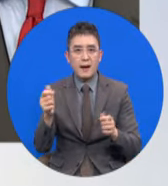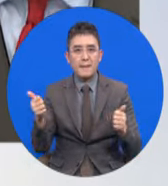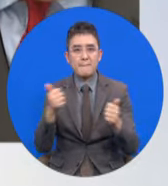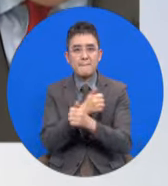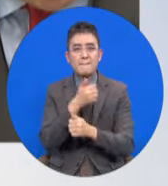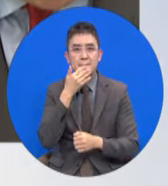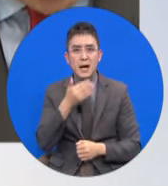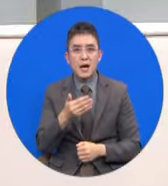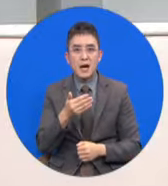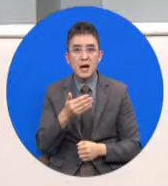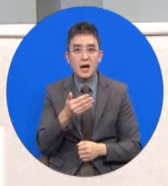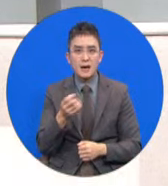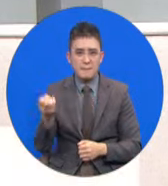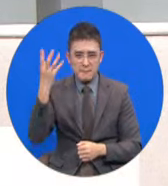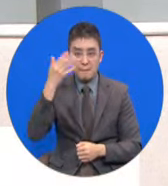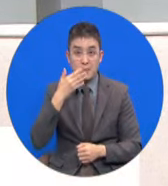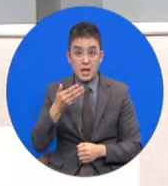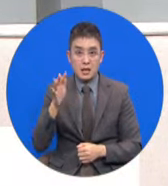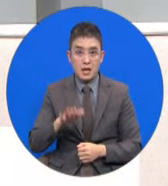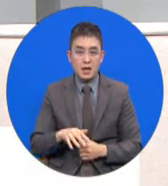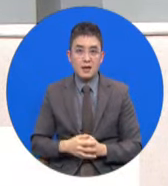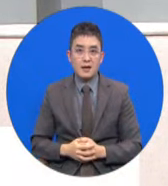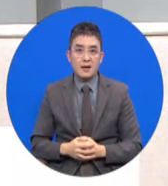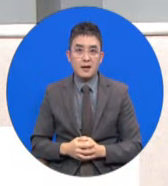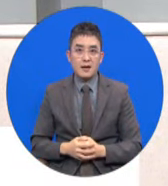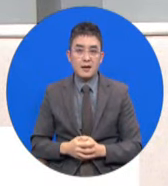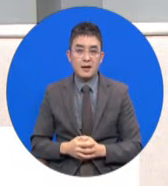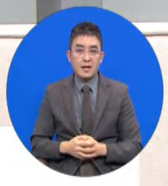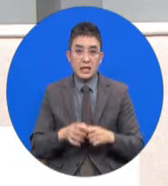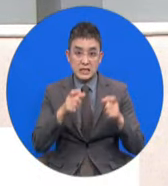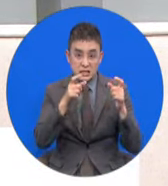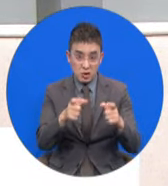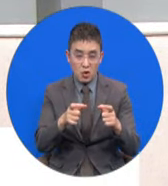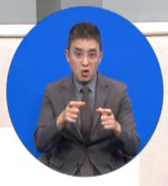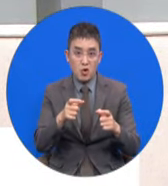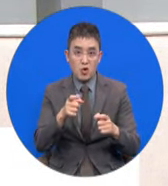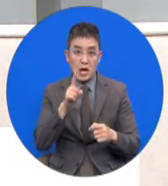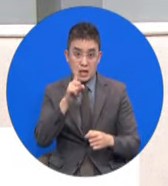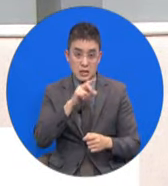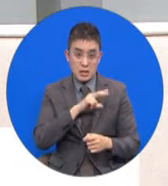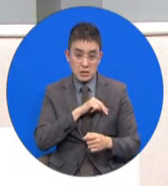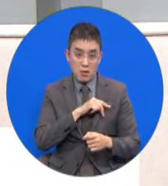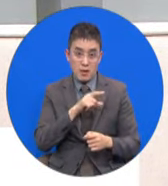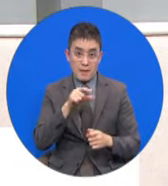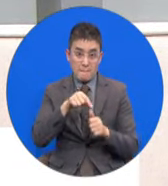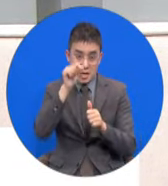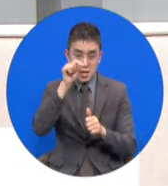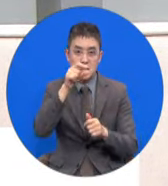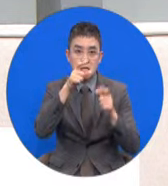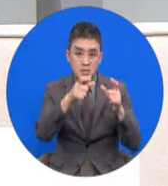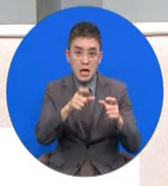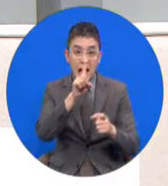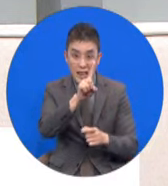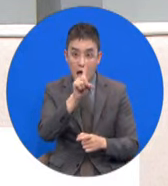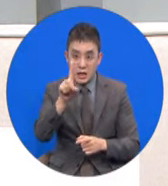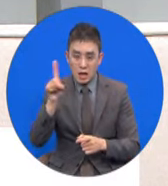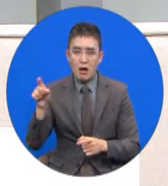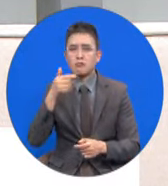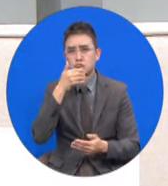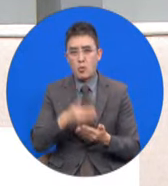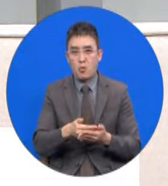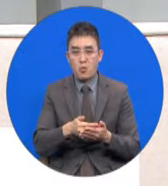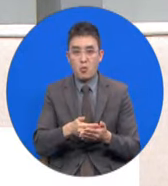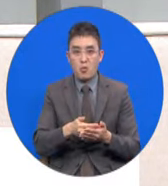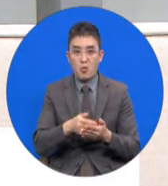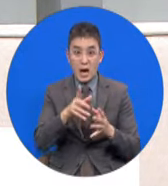들고 그다음에 지금 한 석이 중요하단 말이에요. 한 표도 중요하지만 결국 그 한 표가 모이고 모여가지고 한 석이 되는